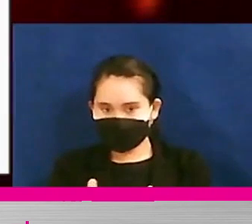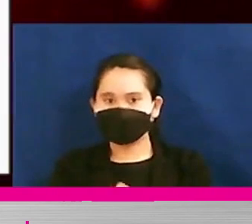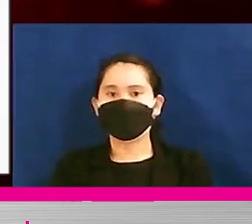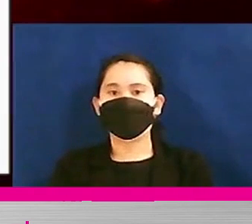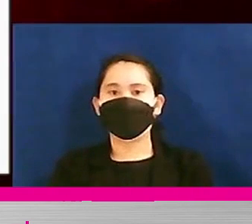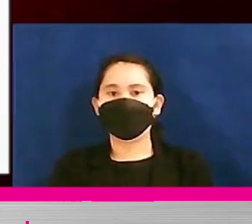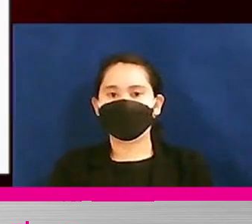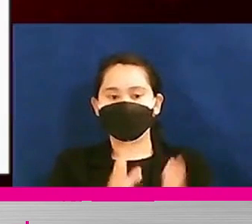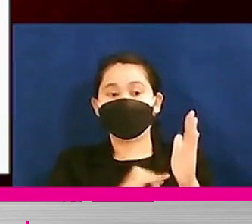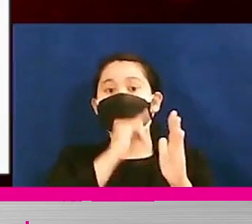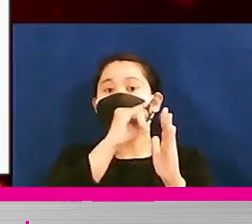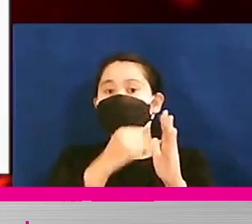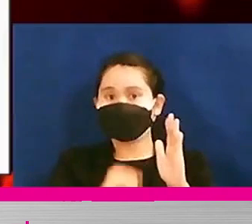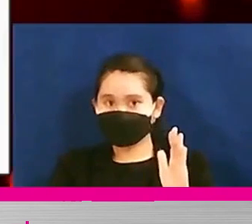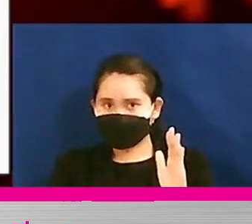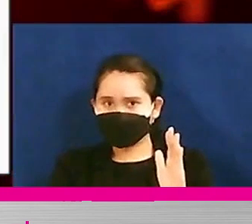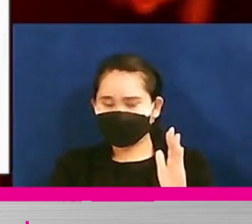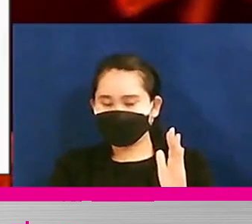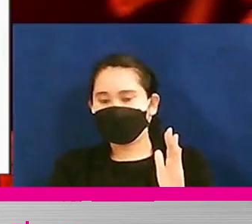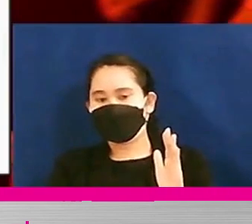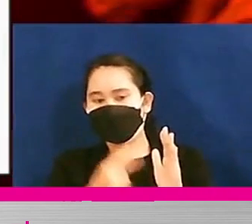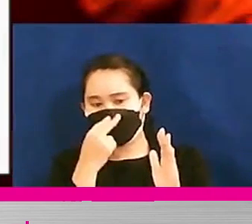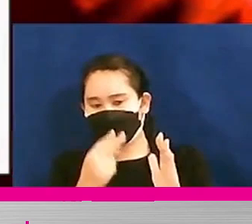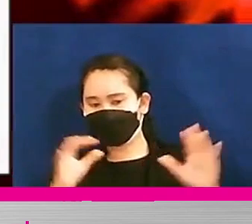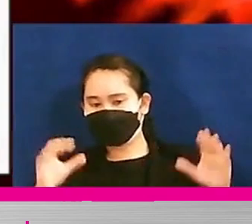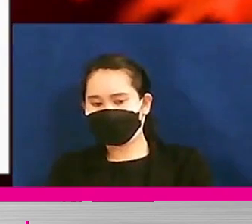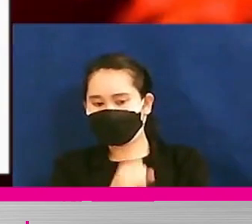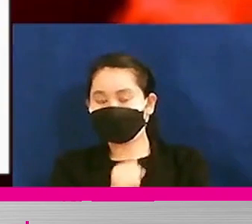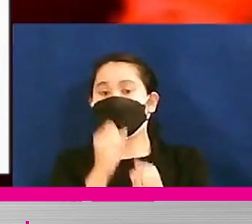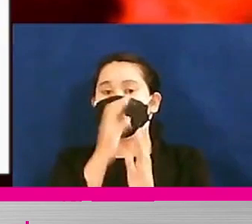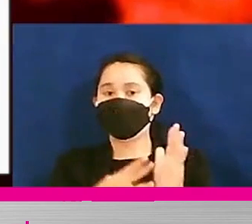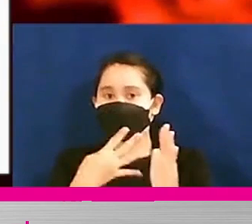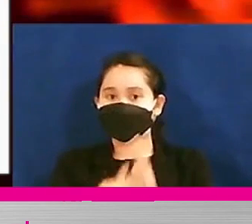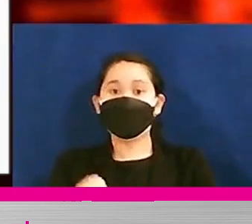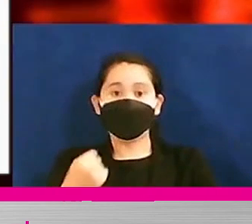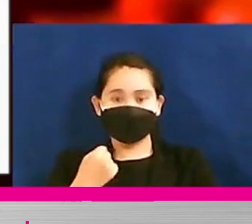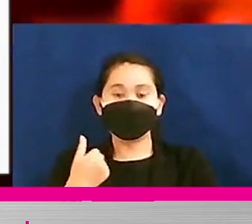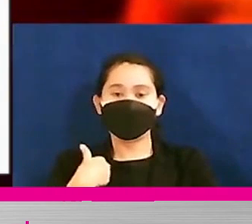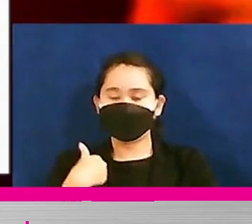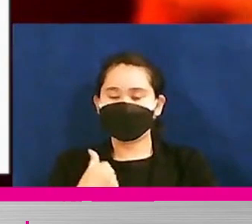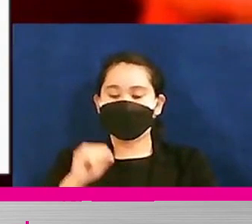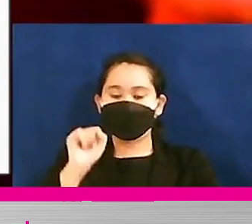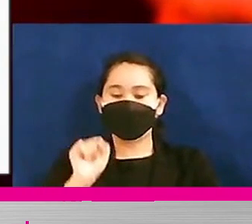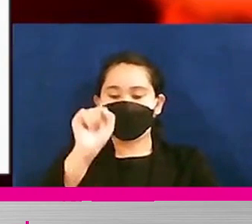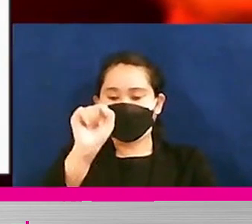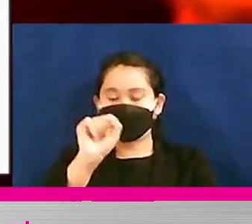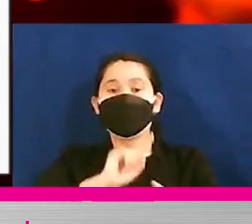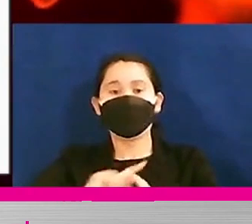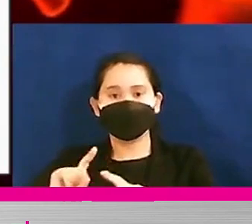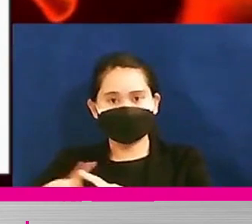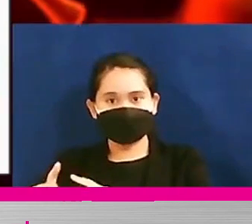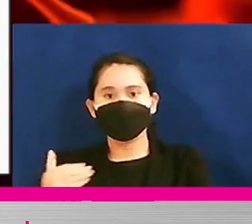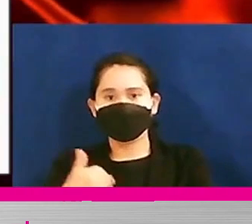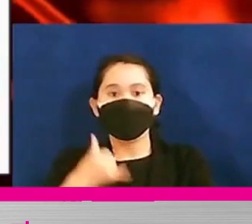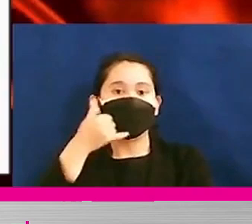คนก็ไม่แจ้งเจ้าหน้าที่ปลายทางบางคนอยู่บ้านหรือโรงแรมระยะที่ 2จังหวัดเริ่มมีมาตรการและกระบวนการของตน